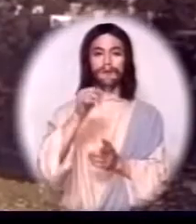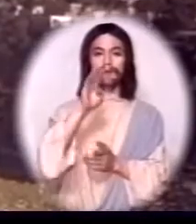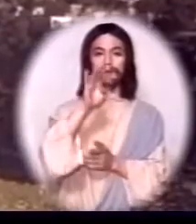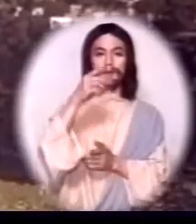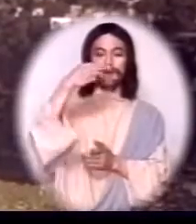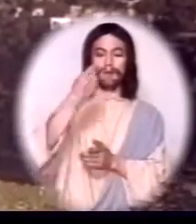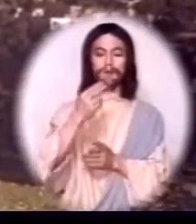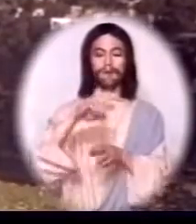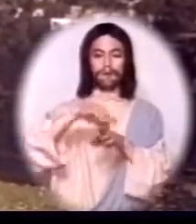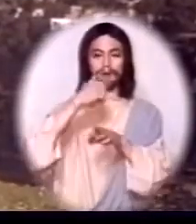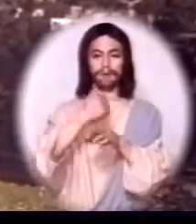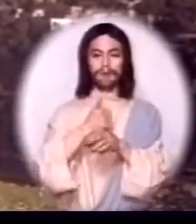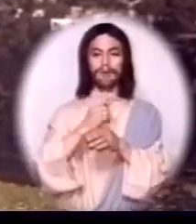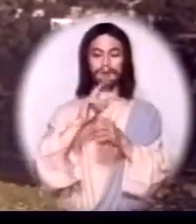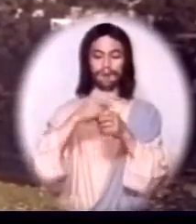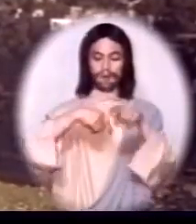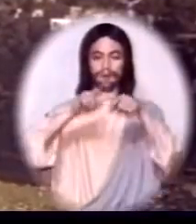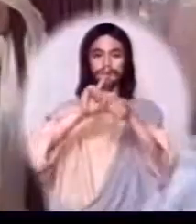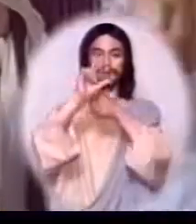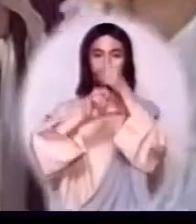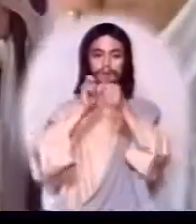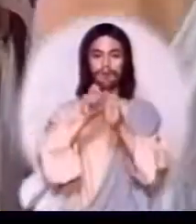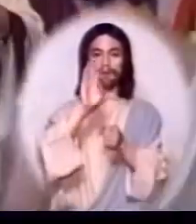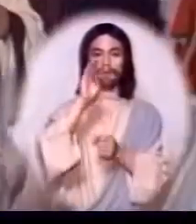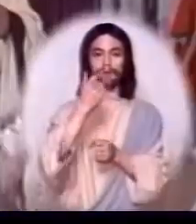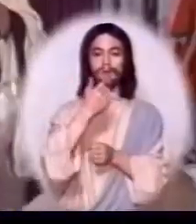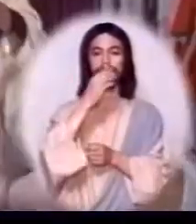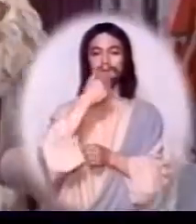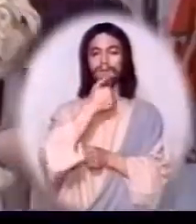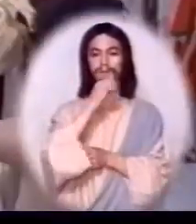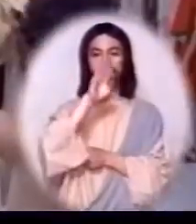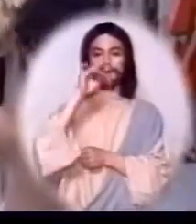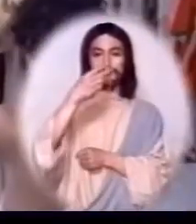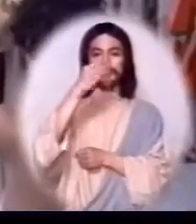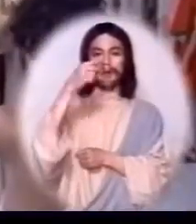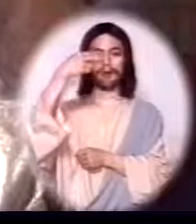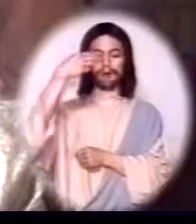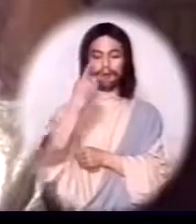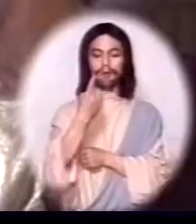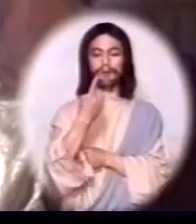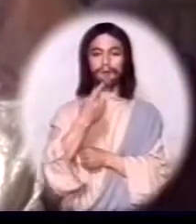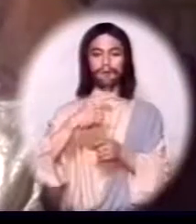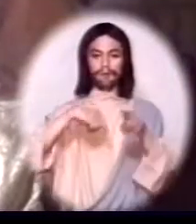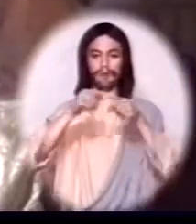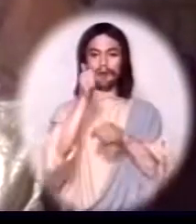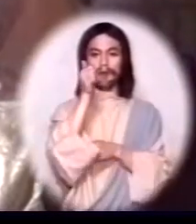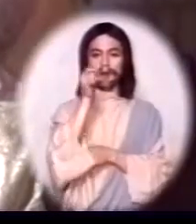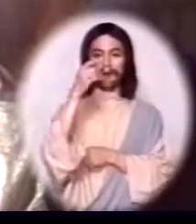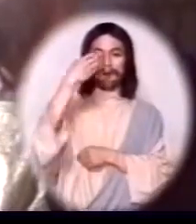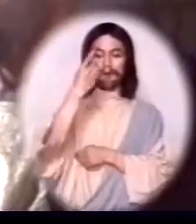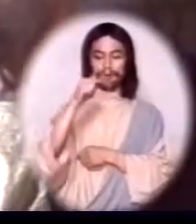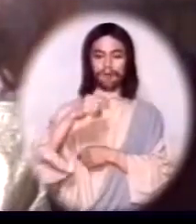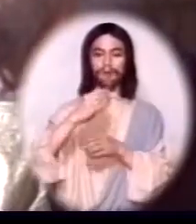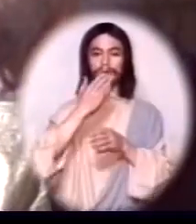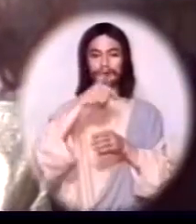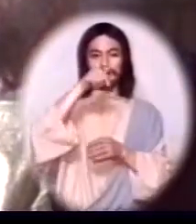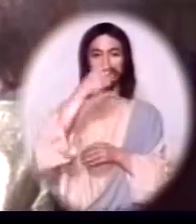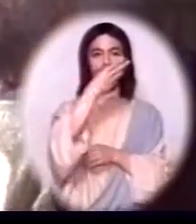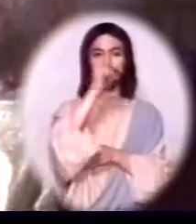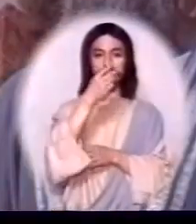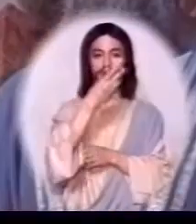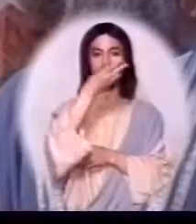디베리오 황제가 통치한 지 15년이 되던 해, 본디오 빌라도가 유대의 총독이었고 헤롯이 갈릴리 지방의